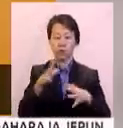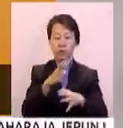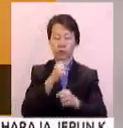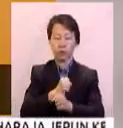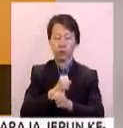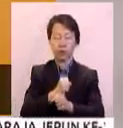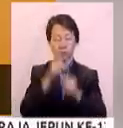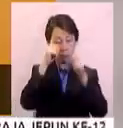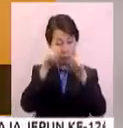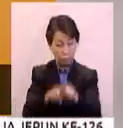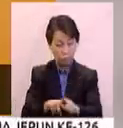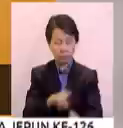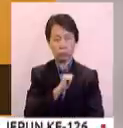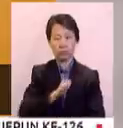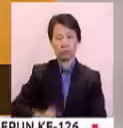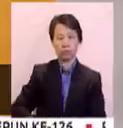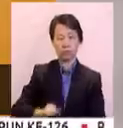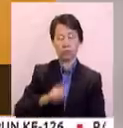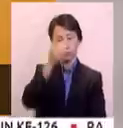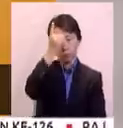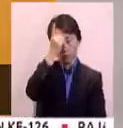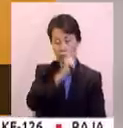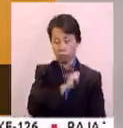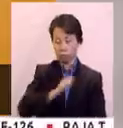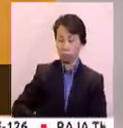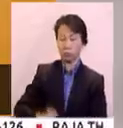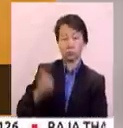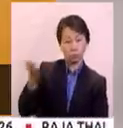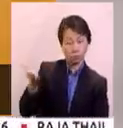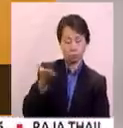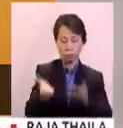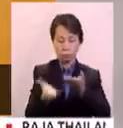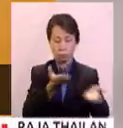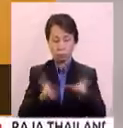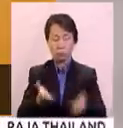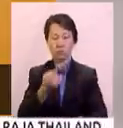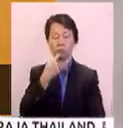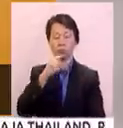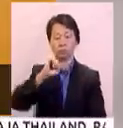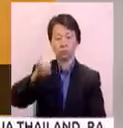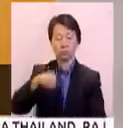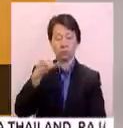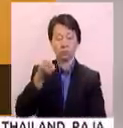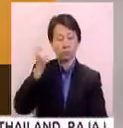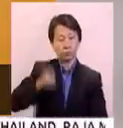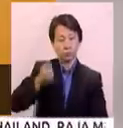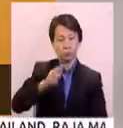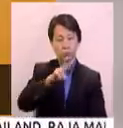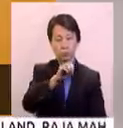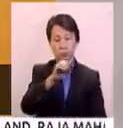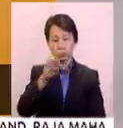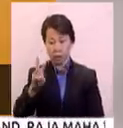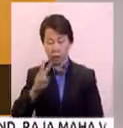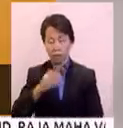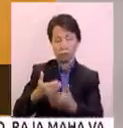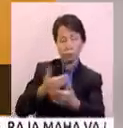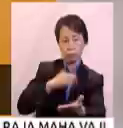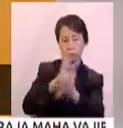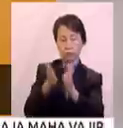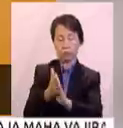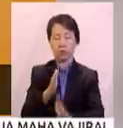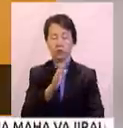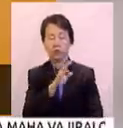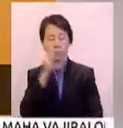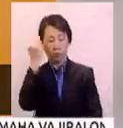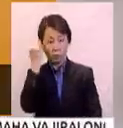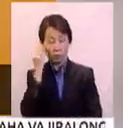perkenan baginda. Datuk Tengku Maimun berkhidmat sebagai Suruhanjaya Kehakiman pada 2006 sebelum dilantik menjadi Hakim Mahkamah